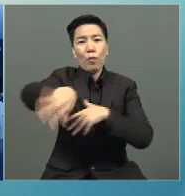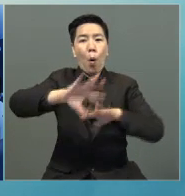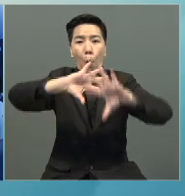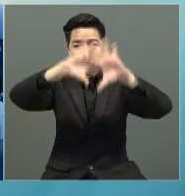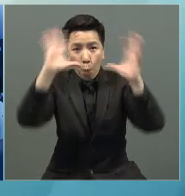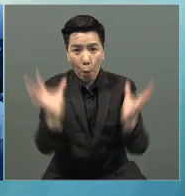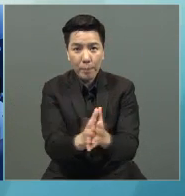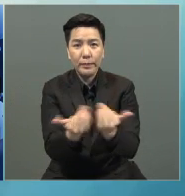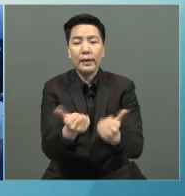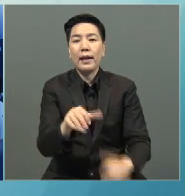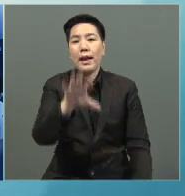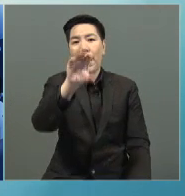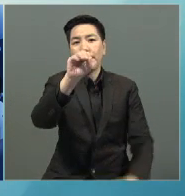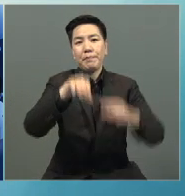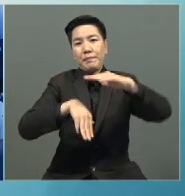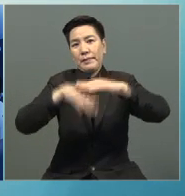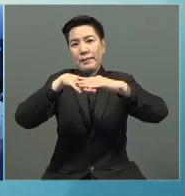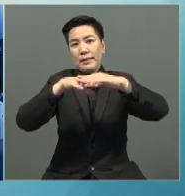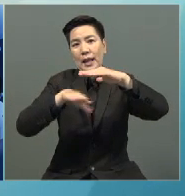มีกิจกรรมถ่ายภาพยนตร์และวีดีทัศน์นะครับซึ่งอันนี้ก็จะให้อ่ามีคนบุคคลต่างๆรวมกันได้นะครับร่วมทีมงานหน้าฉากและทุกวันไหนได้ไม่เกิน50